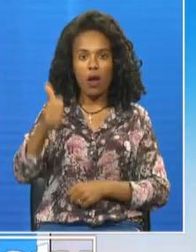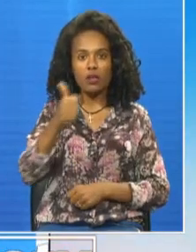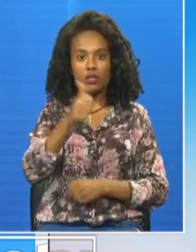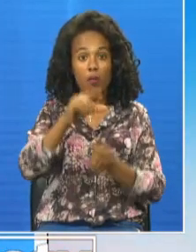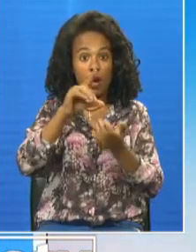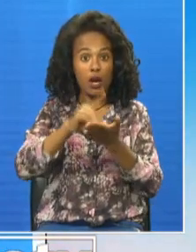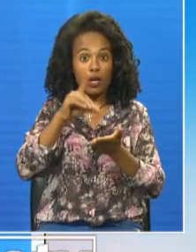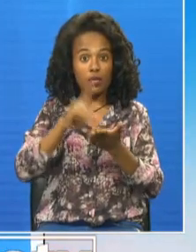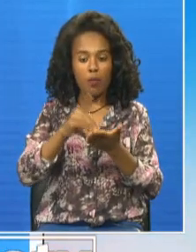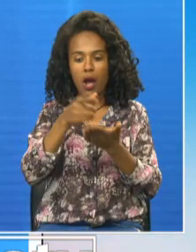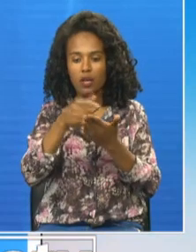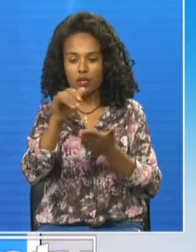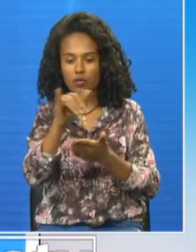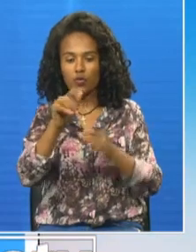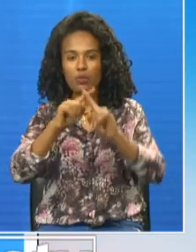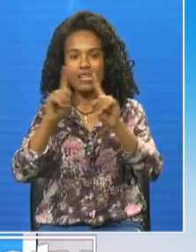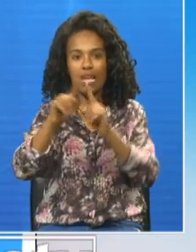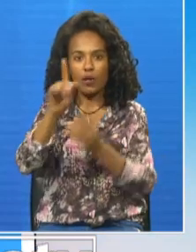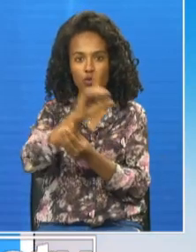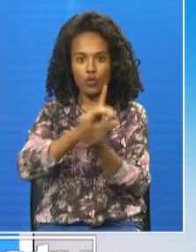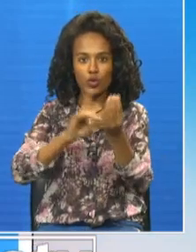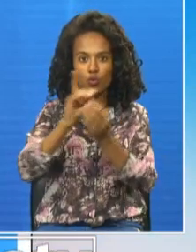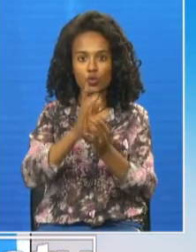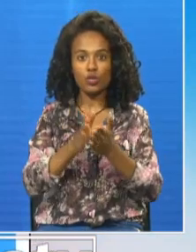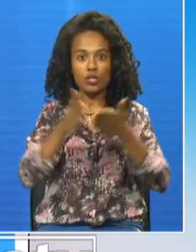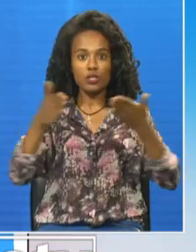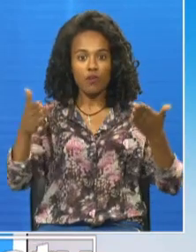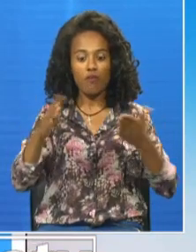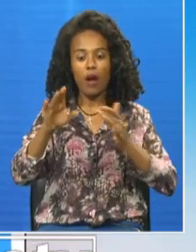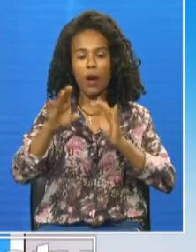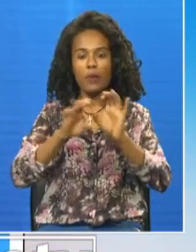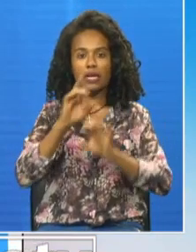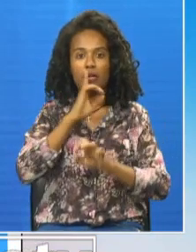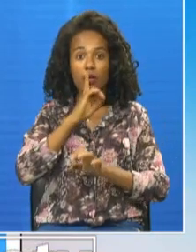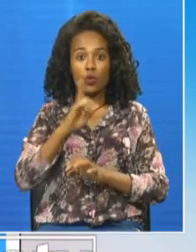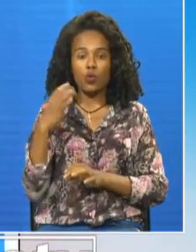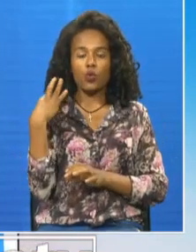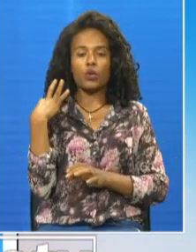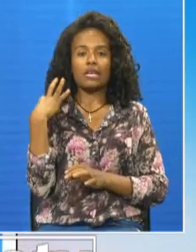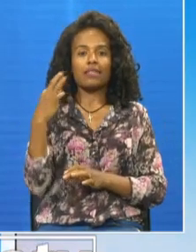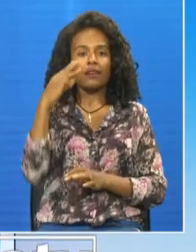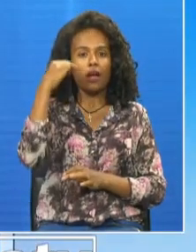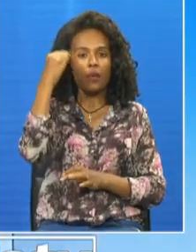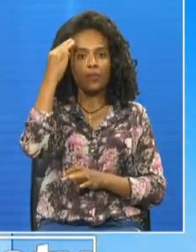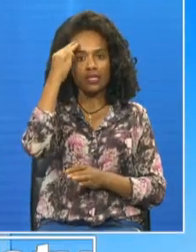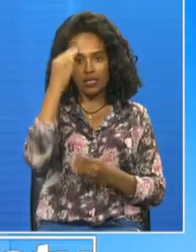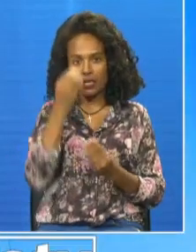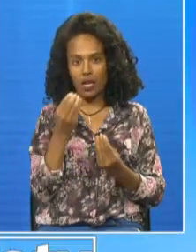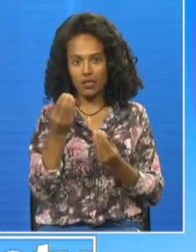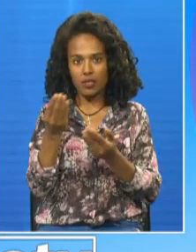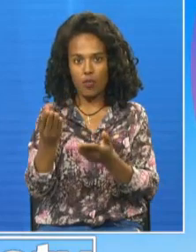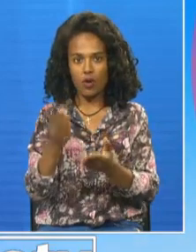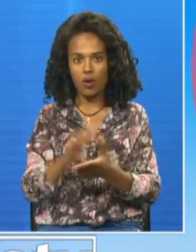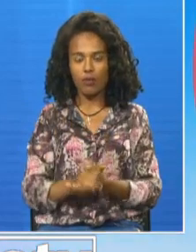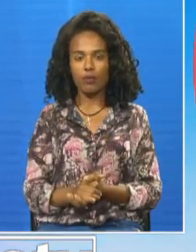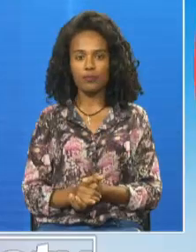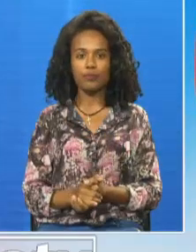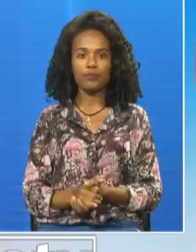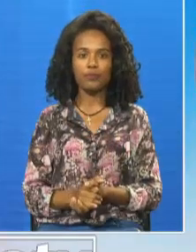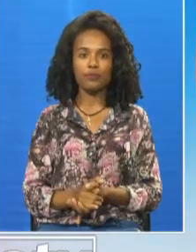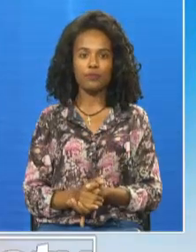ስራ ወይም የልየታ ስራ ሲሰራ ቆይተናል። በእነዚህ ቀናት ውስጥ በአጠቃላይ ወደ